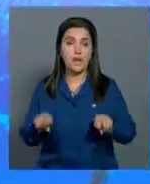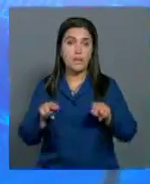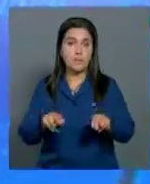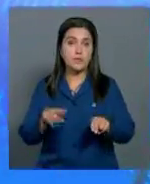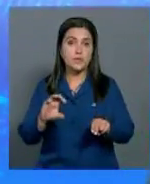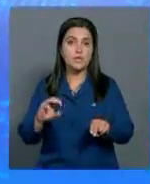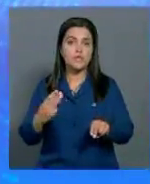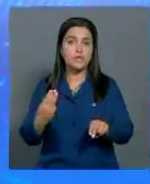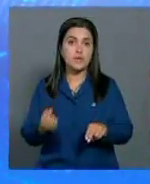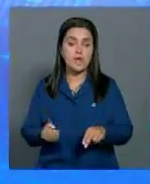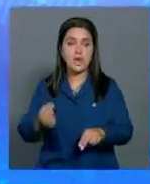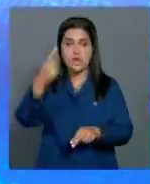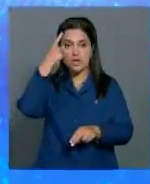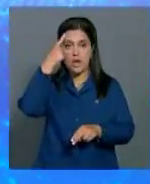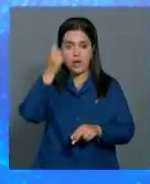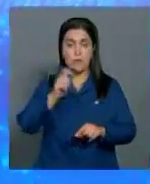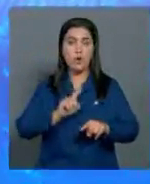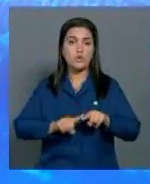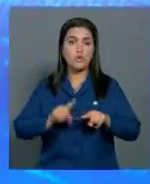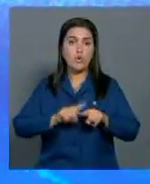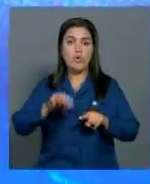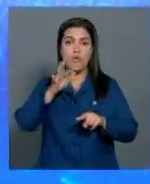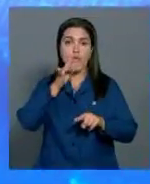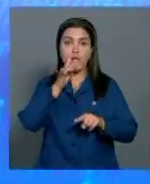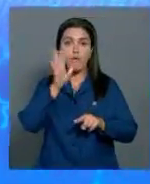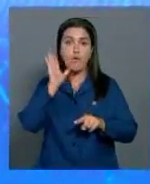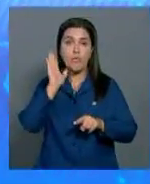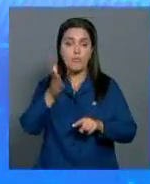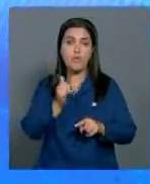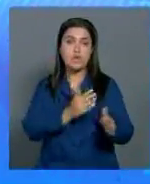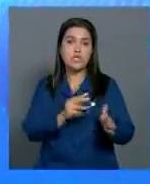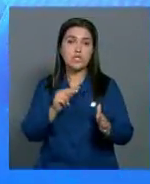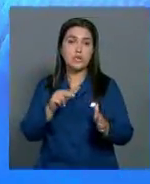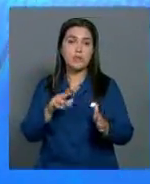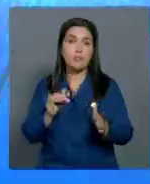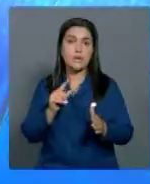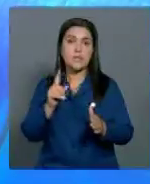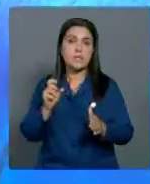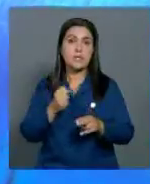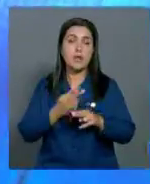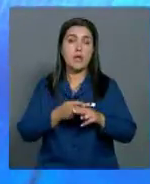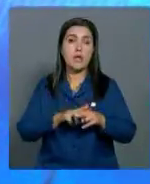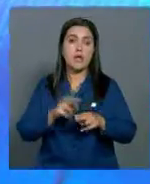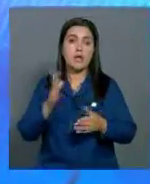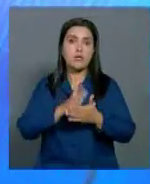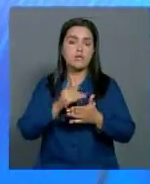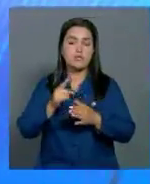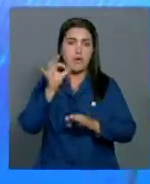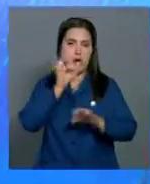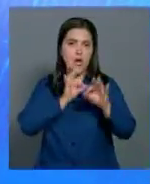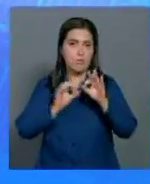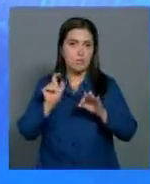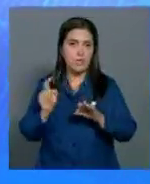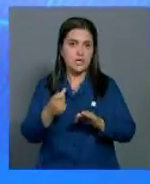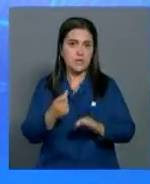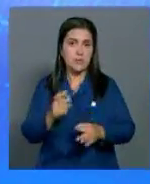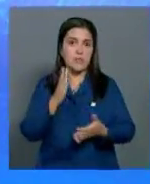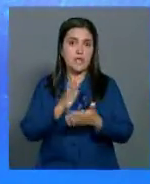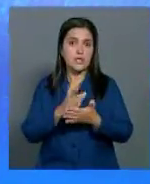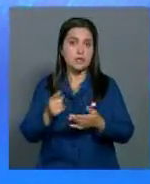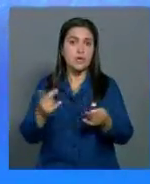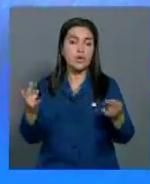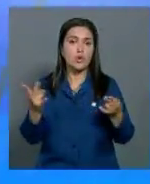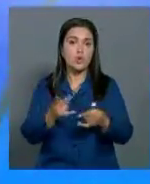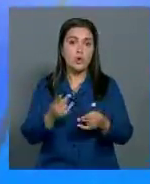Президент США Дональд Трамп сообщил о намерении в скором времени объявить в стране режим ЧП из-за эпидемии употребления опиатов. По словам американского лидера, подобные